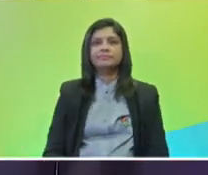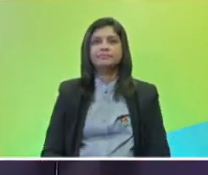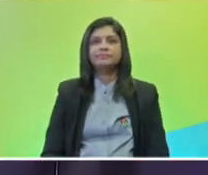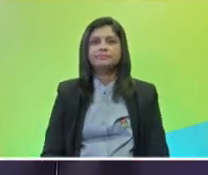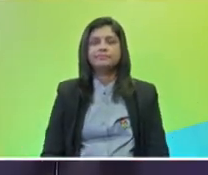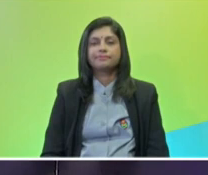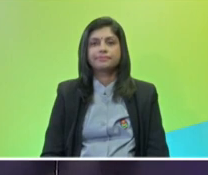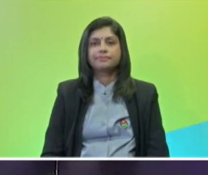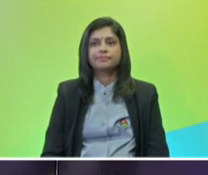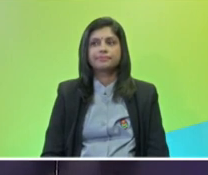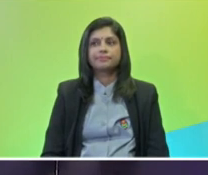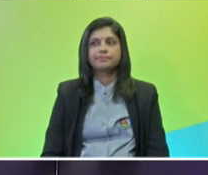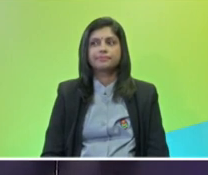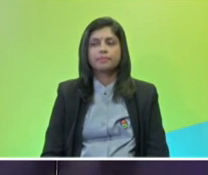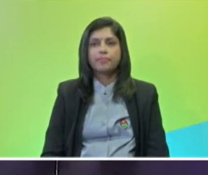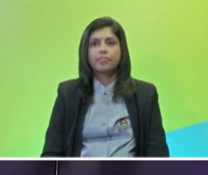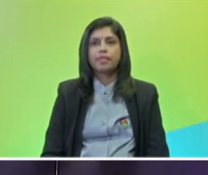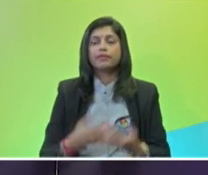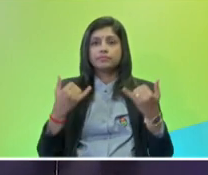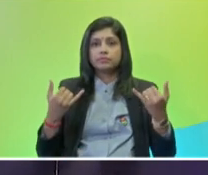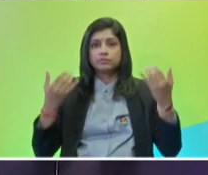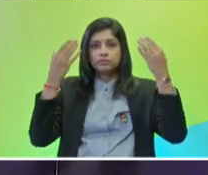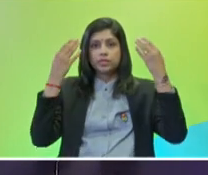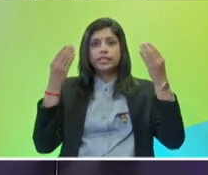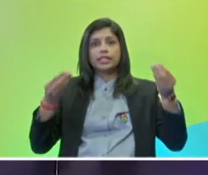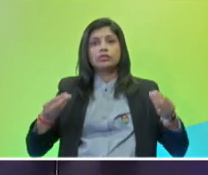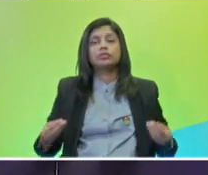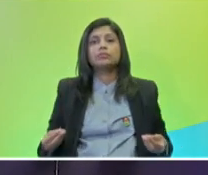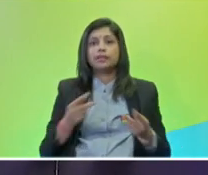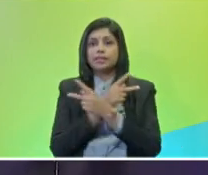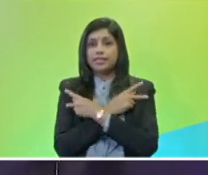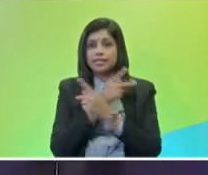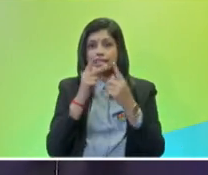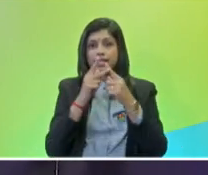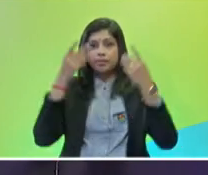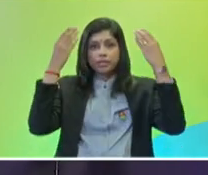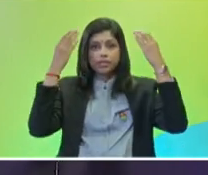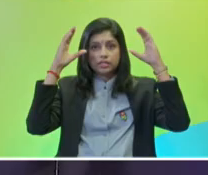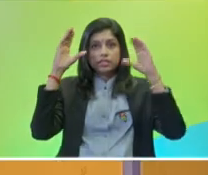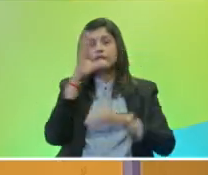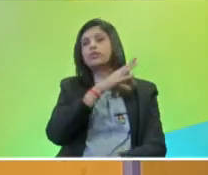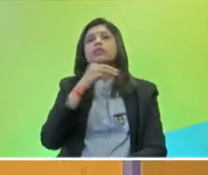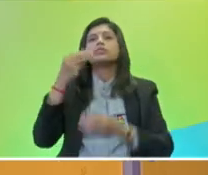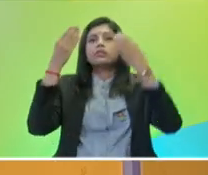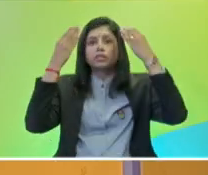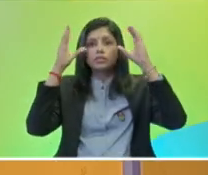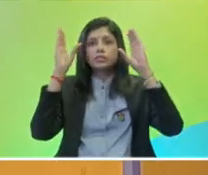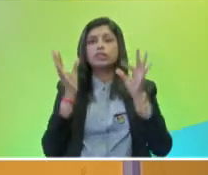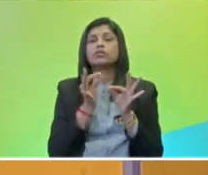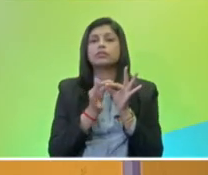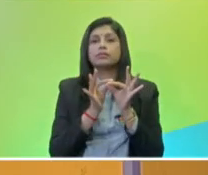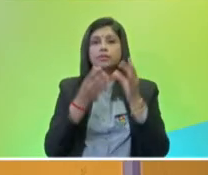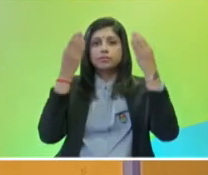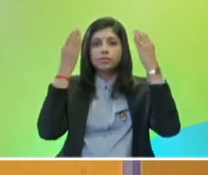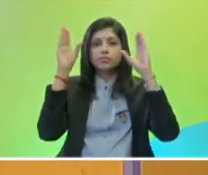Oke baik jadi istriku Saya ini Terima kasih banyak dan tak lupa juga kepada juru bahasa isyarat kita yaitu Cikgu